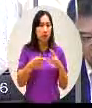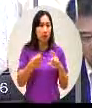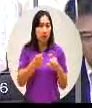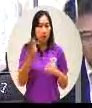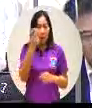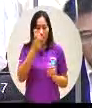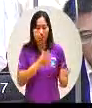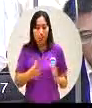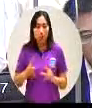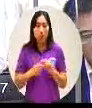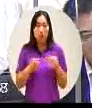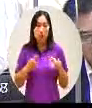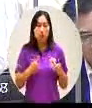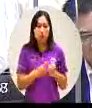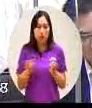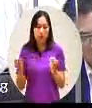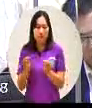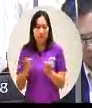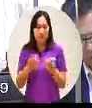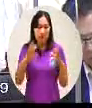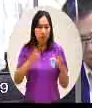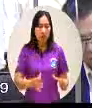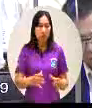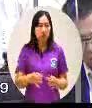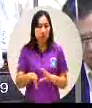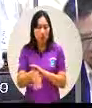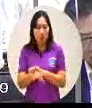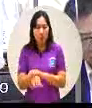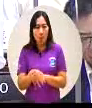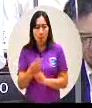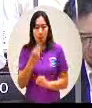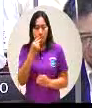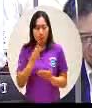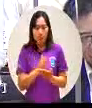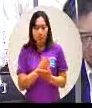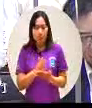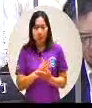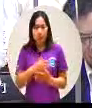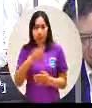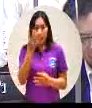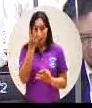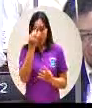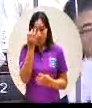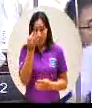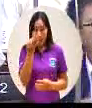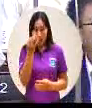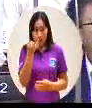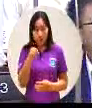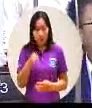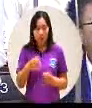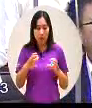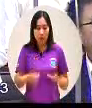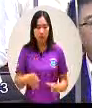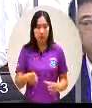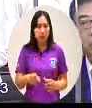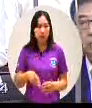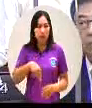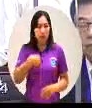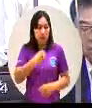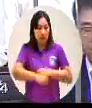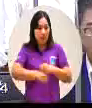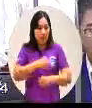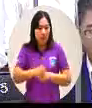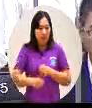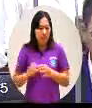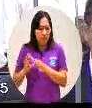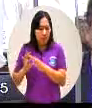周遭附近再多设两个空品测站，这是它的规定。那另外就是说，它要有一个自动连续的采样侦